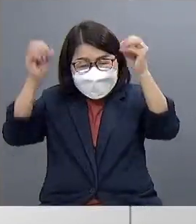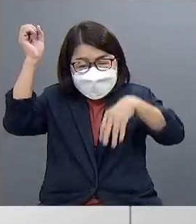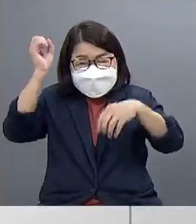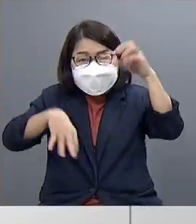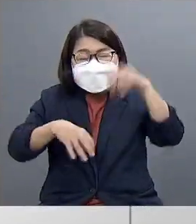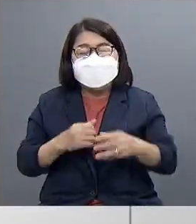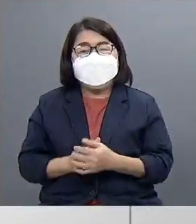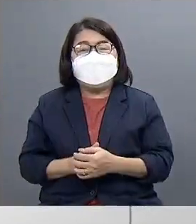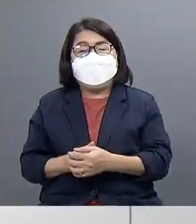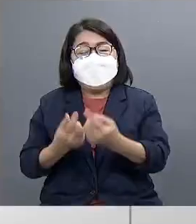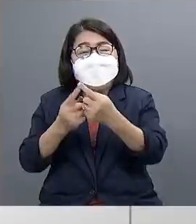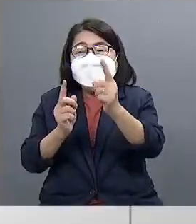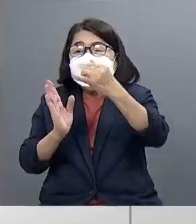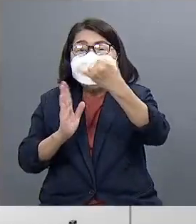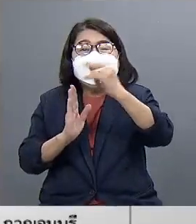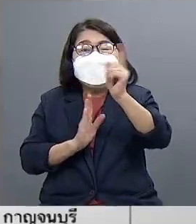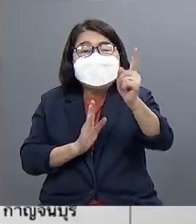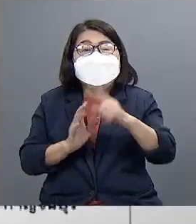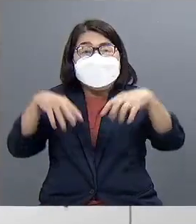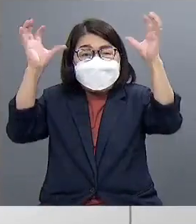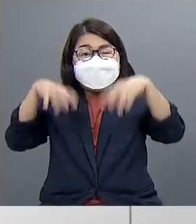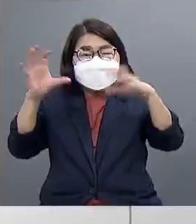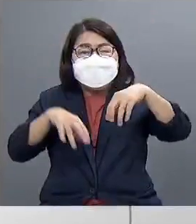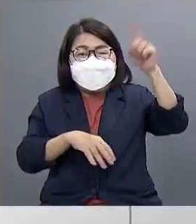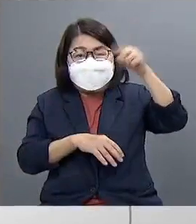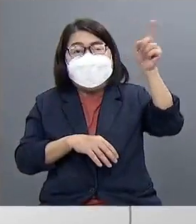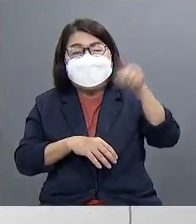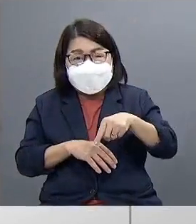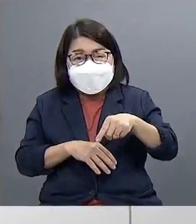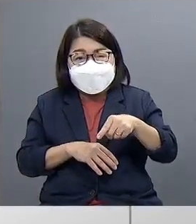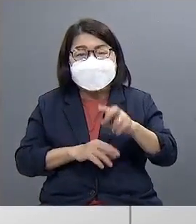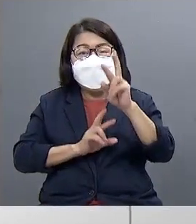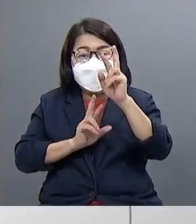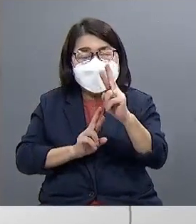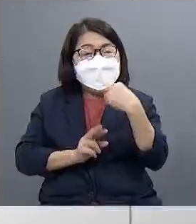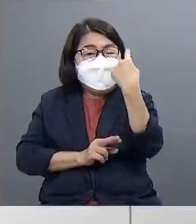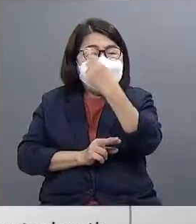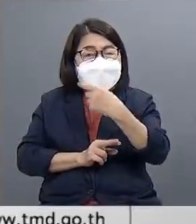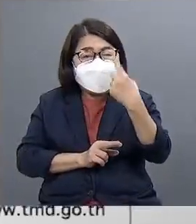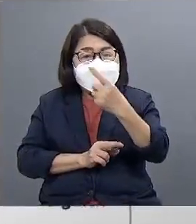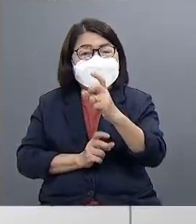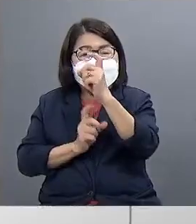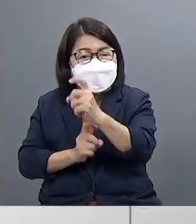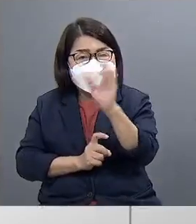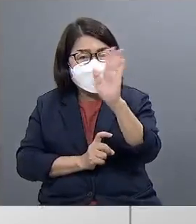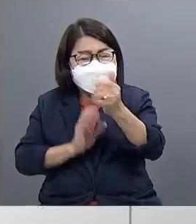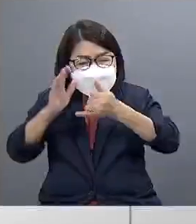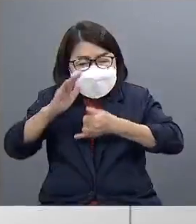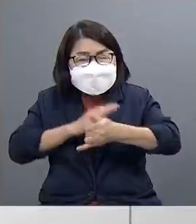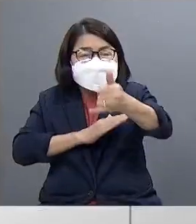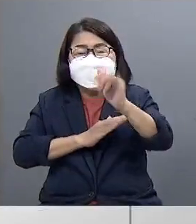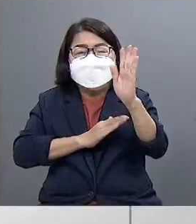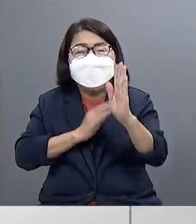มีฟ้าผ่าขอให้คุณผู้ชมที่อยู่ในพื้นที่เสี่ยงภัยหลีกเลี่ยงการอยู่ในที่โล่งแจ้งใต้ต้นไม้ใหญ่